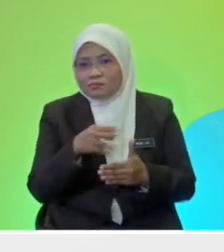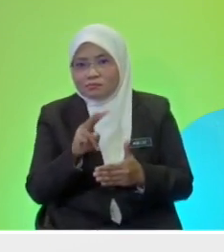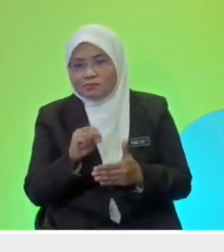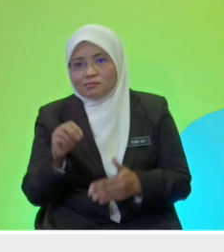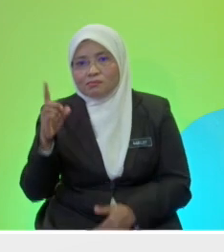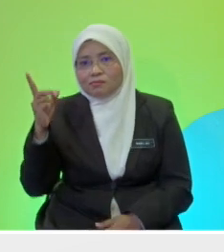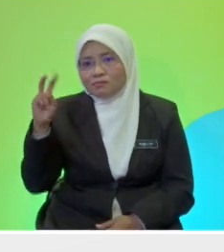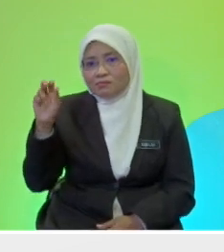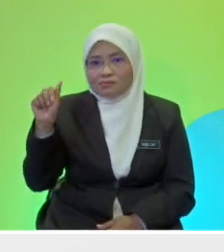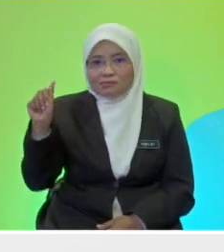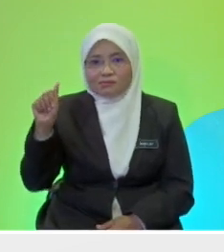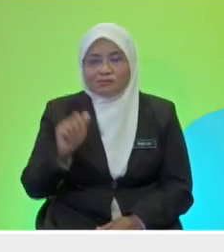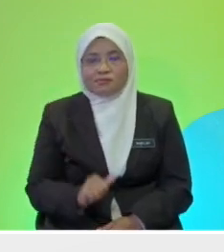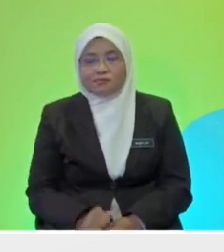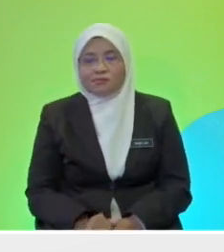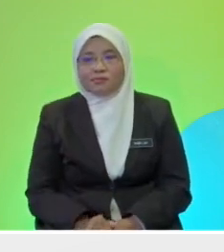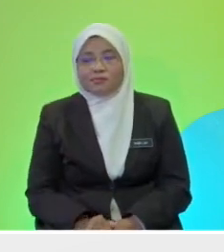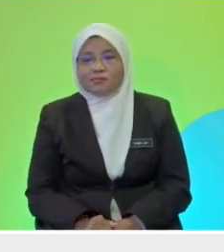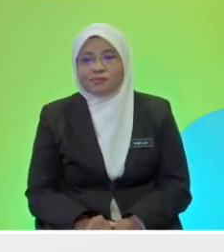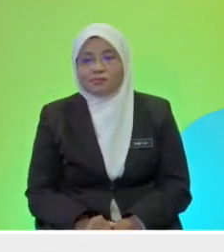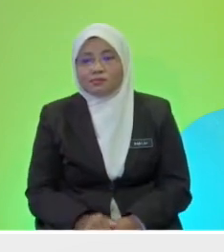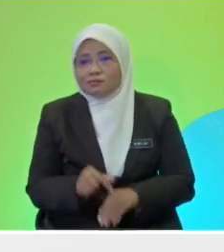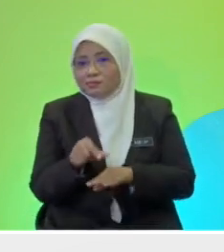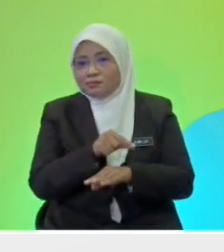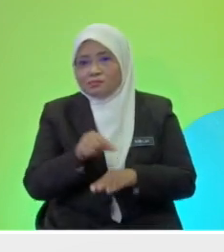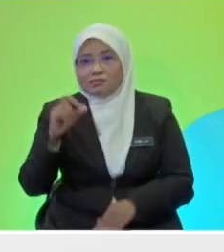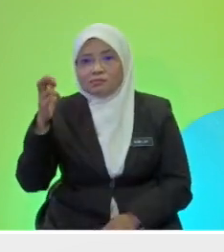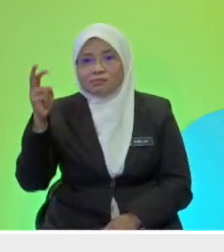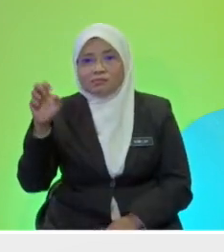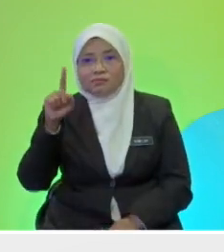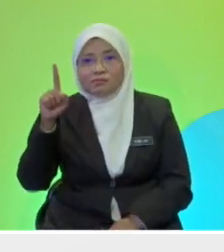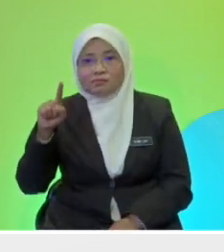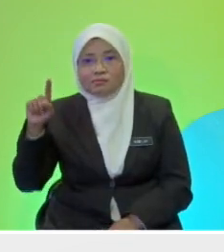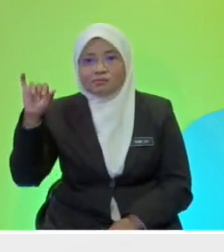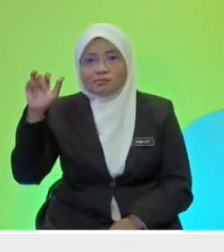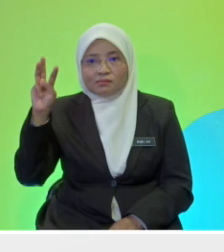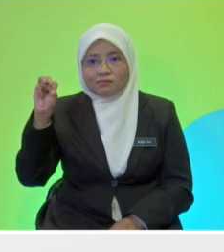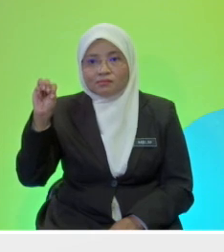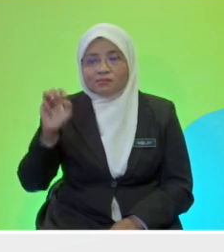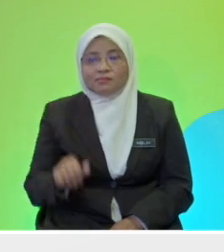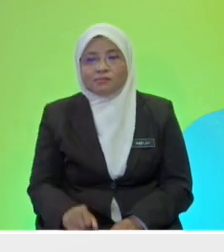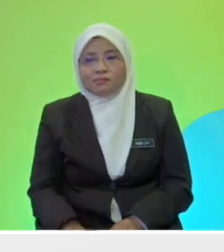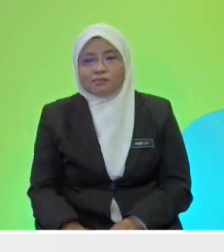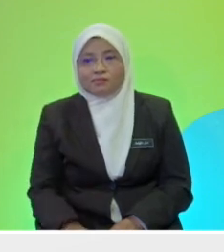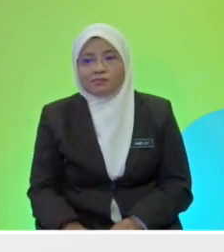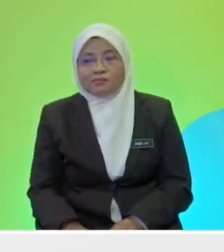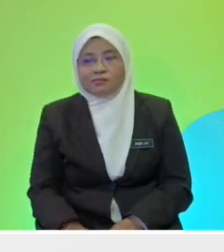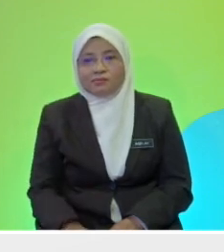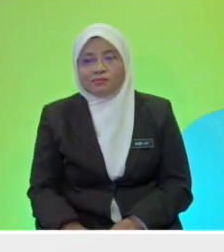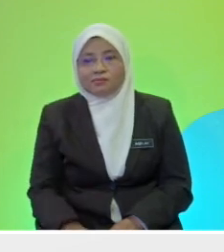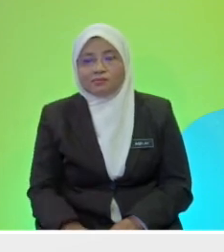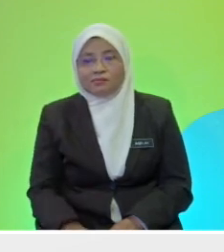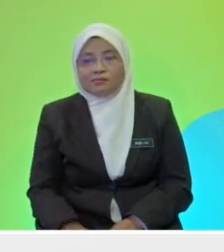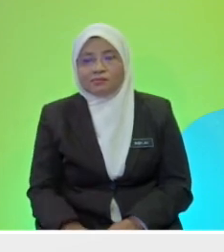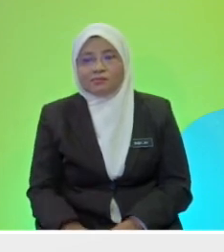DNA tadi menggunakan enzim pemotong Oke dan jin isu Ini dipotong